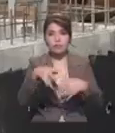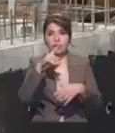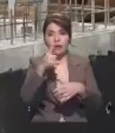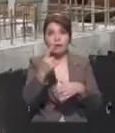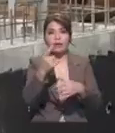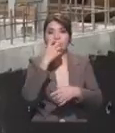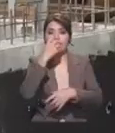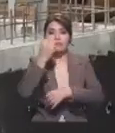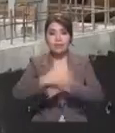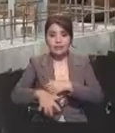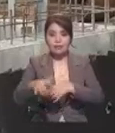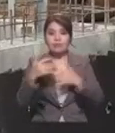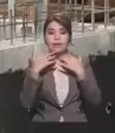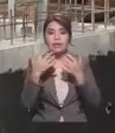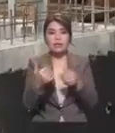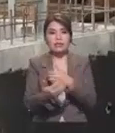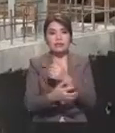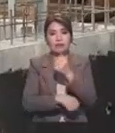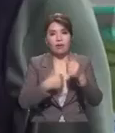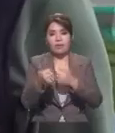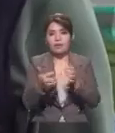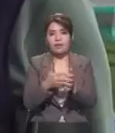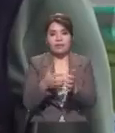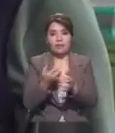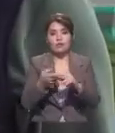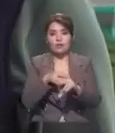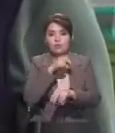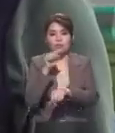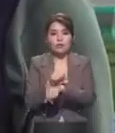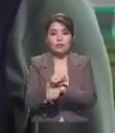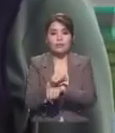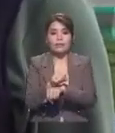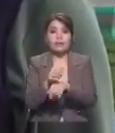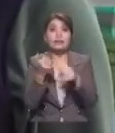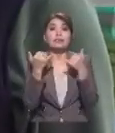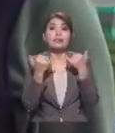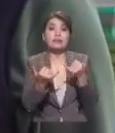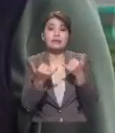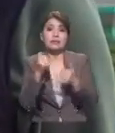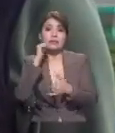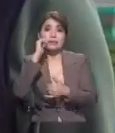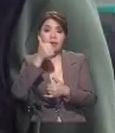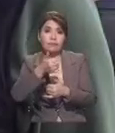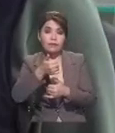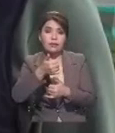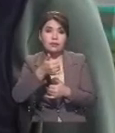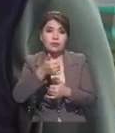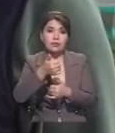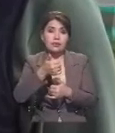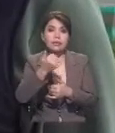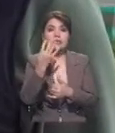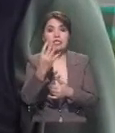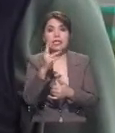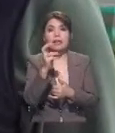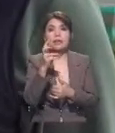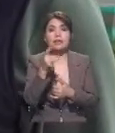құбыры қажетті жабдықтың жоқтығынан тоқтап қалған. Бүгінгі күні келе жатыр, ертең күні соңғы 4 компенсатор келеді,